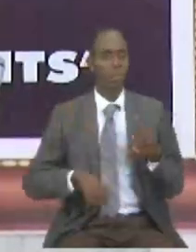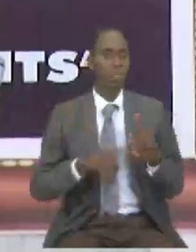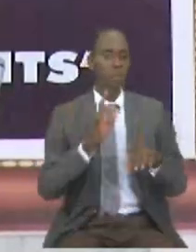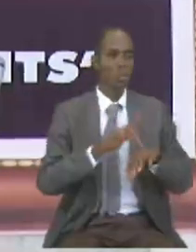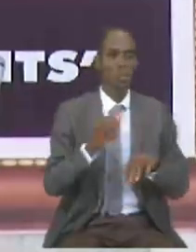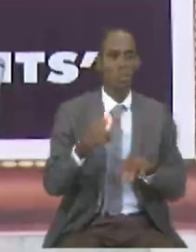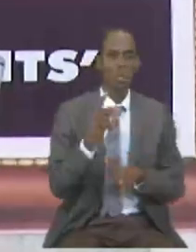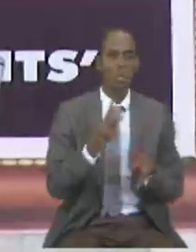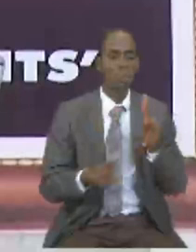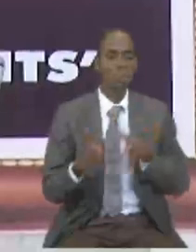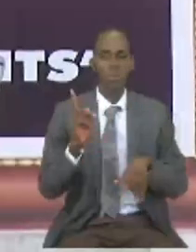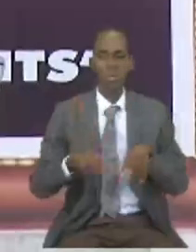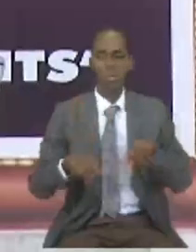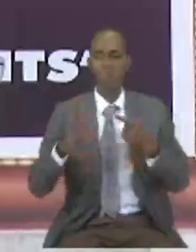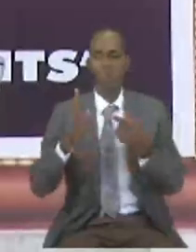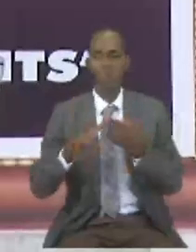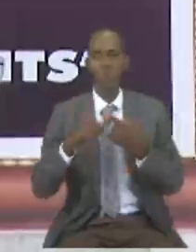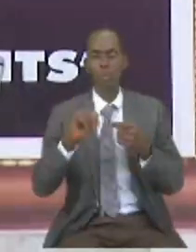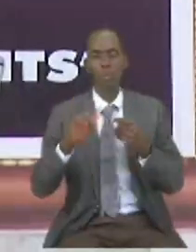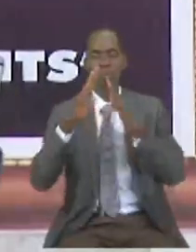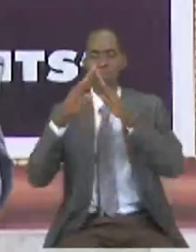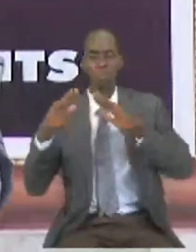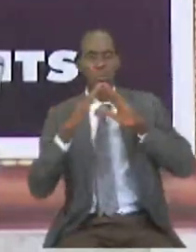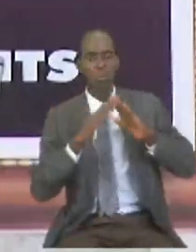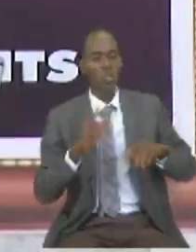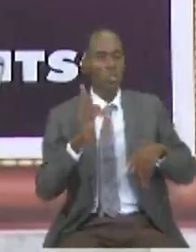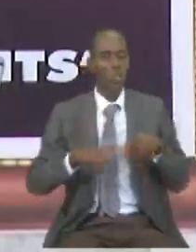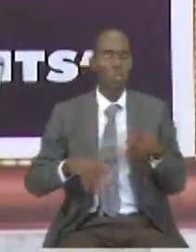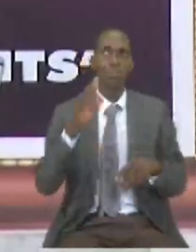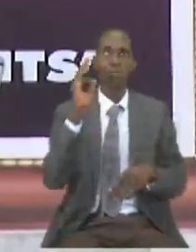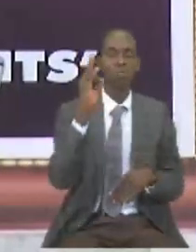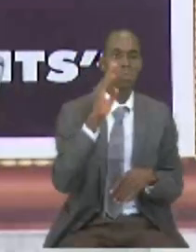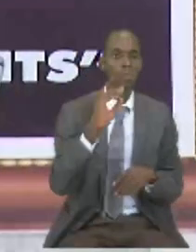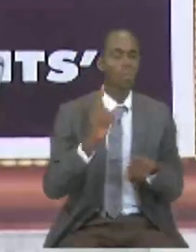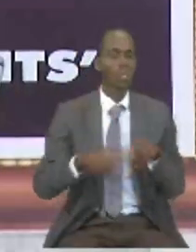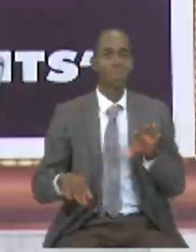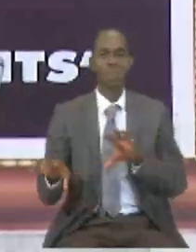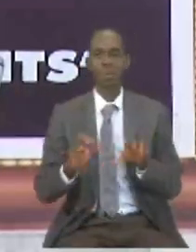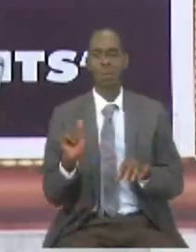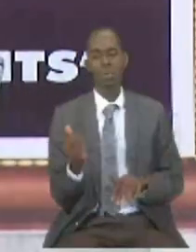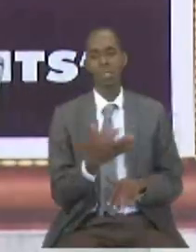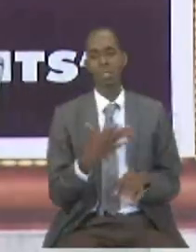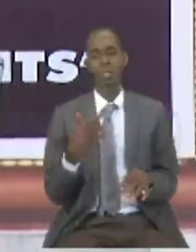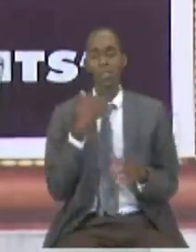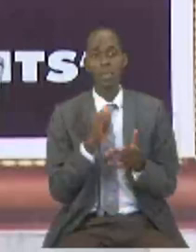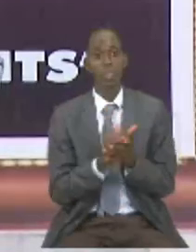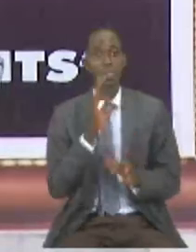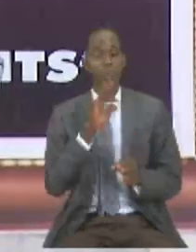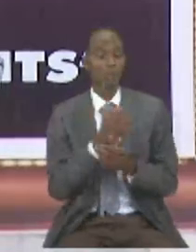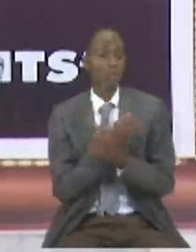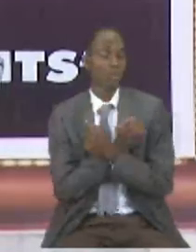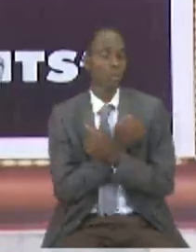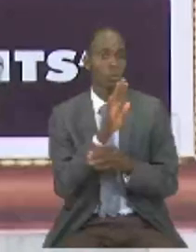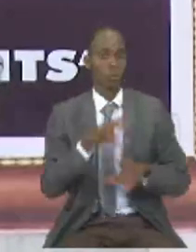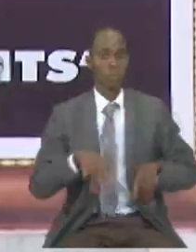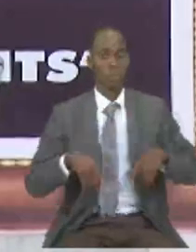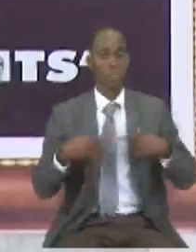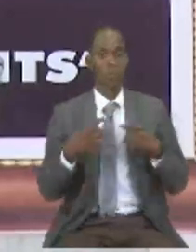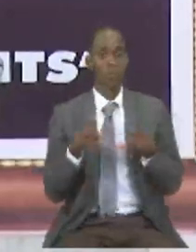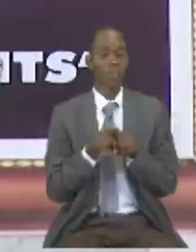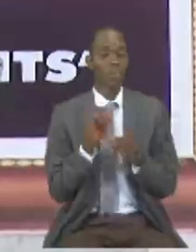pouvez pas sortir, vous ne pouvez pas toucher des vies, vous ne pouvez pas vous promener dans votre quartier, vous ne pouvez pas évangéliser. C'est-à-dire que si vous aimez